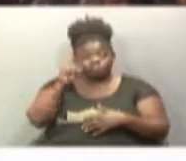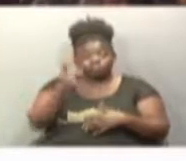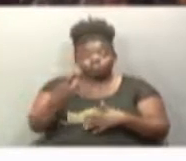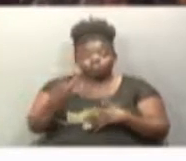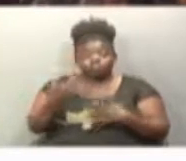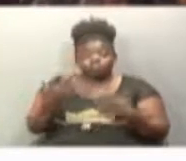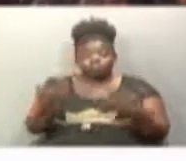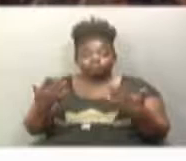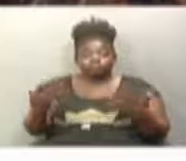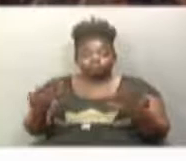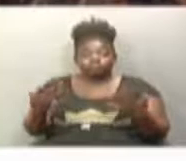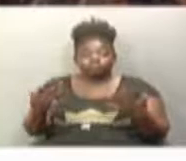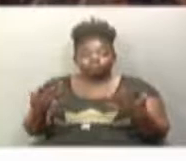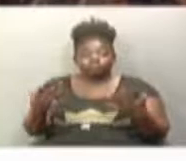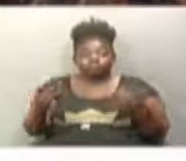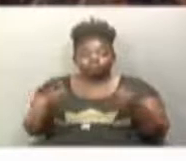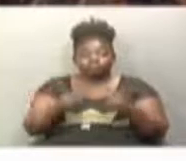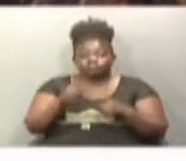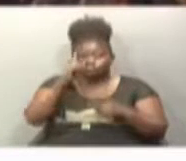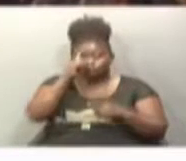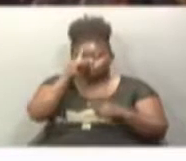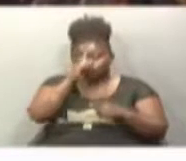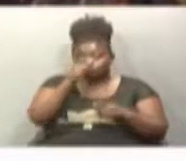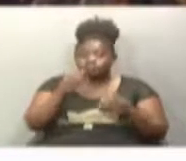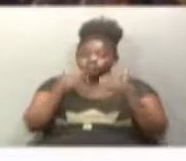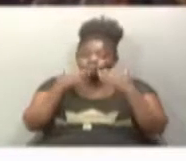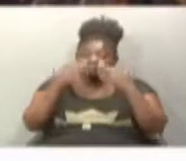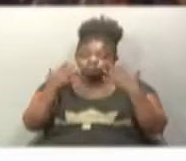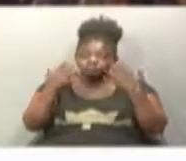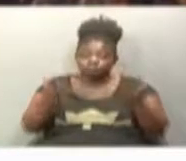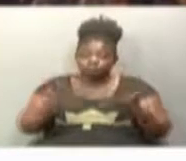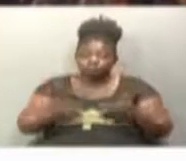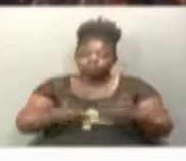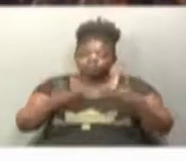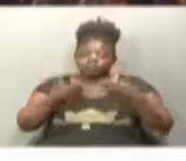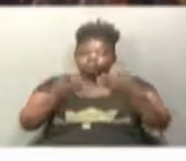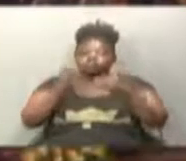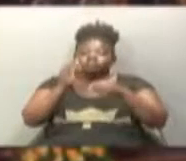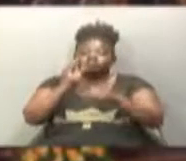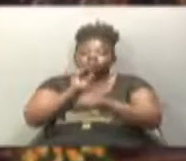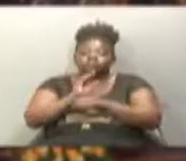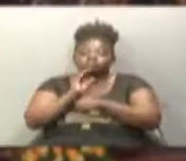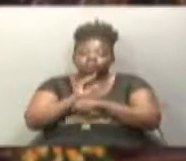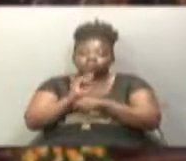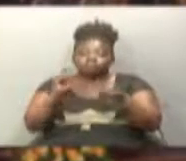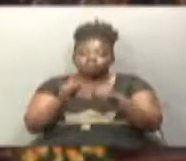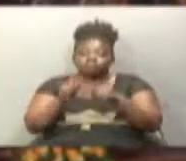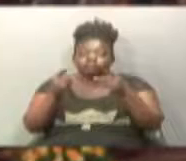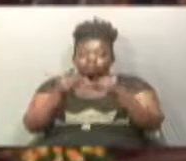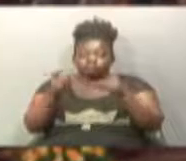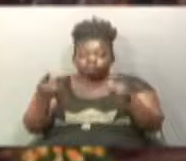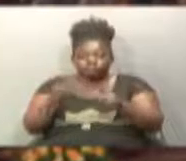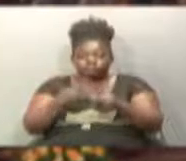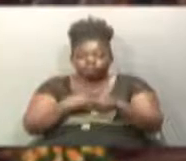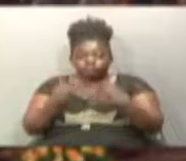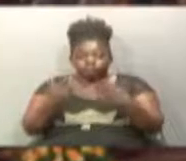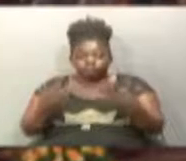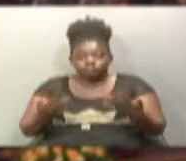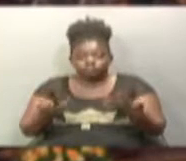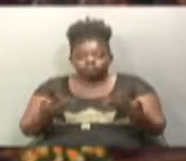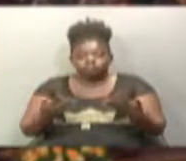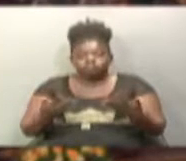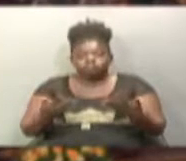ye Ssekabaka yasiima n'aluwa ekereziya Kiweebe etandikira ate